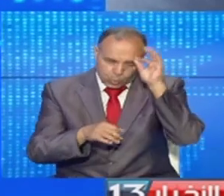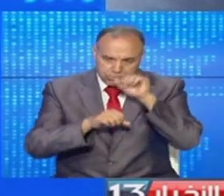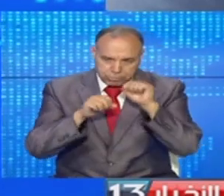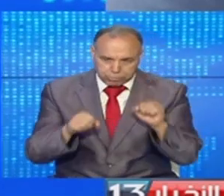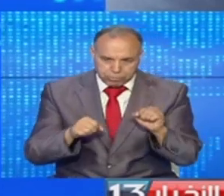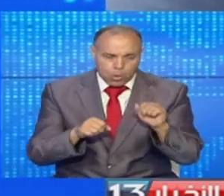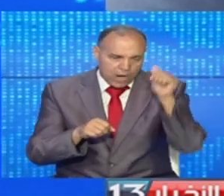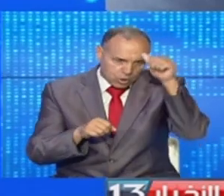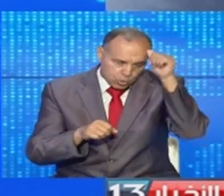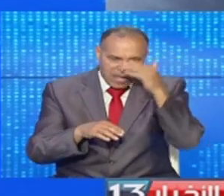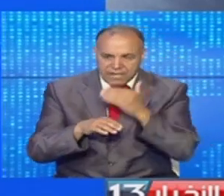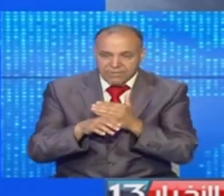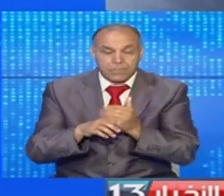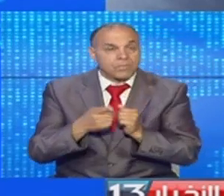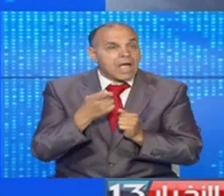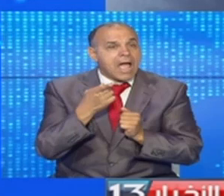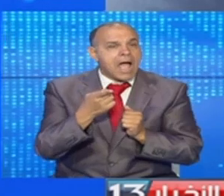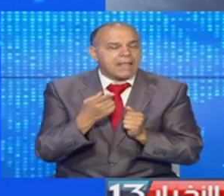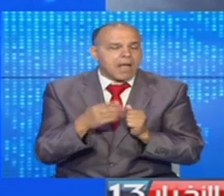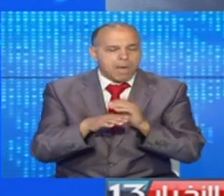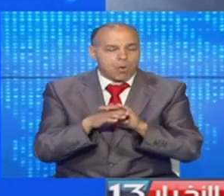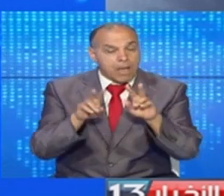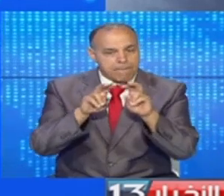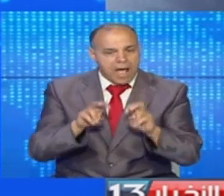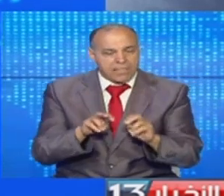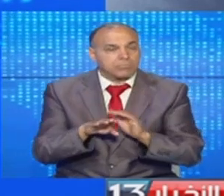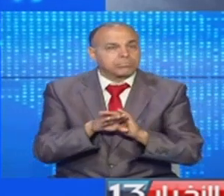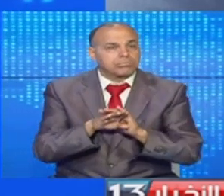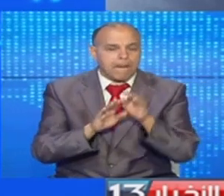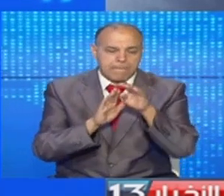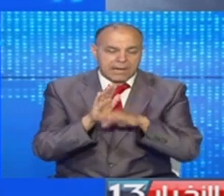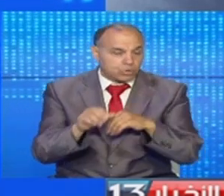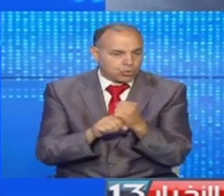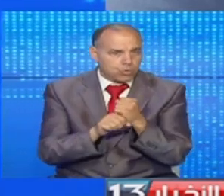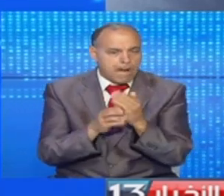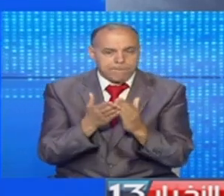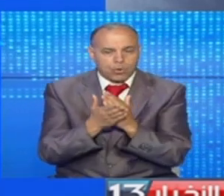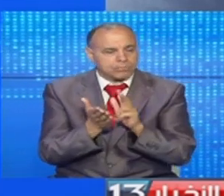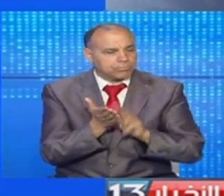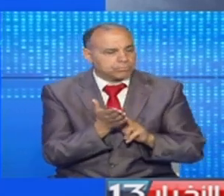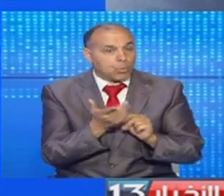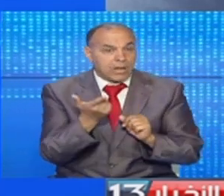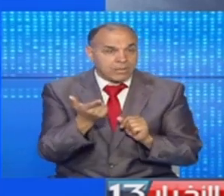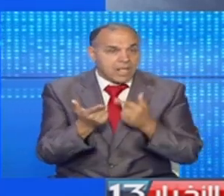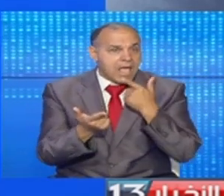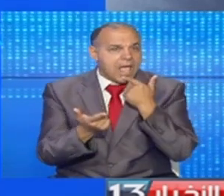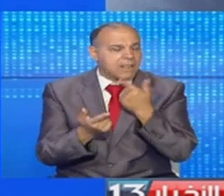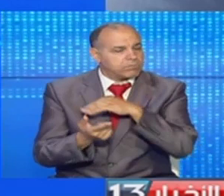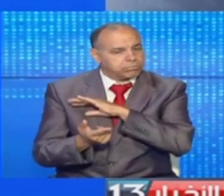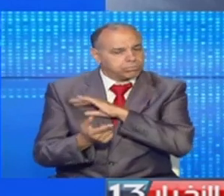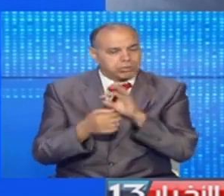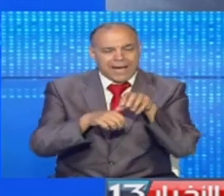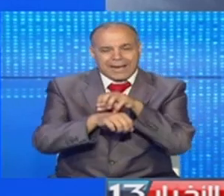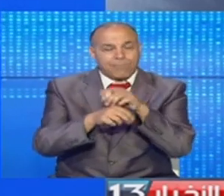الكبرى وجندوبة وقفصة. وتندرج هذه الدراسة في إطار خطة عمل مشروع فاعلات الذي تشرف